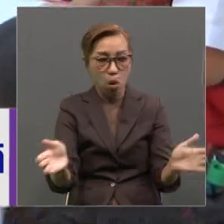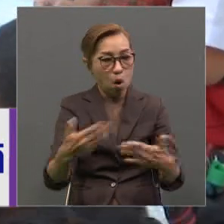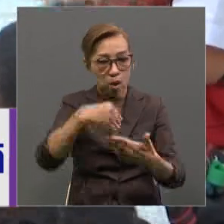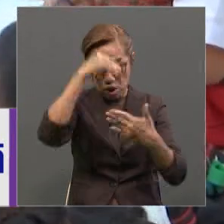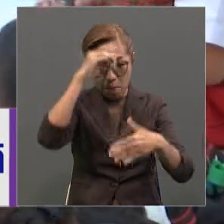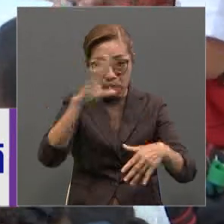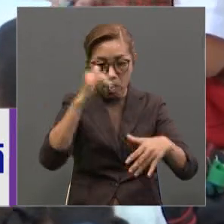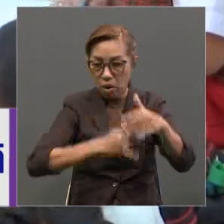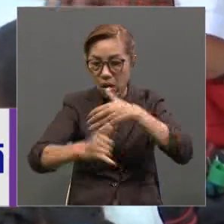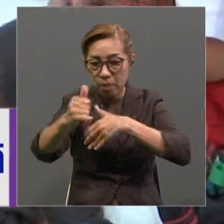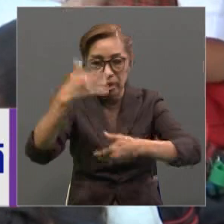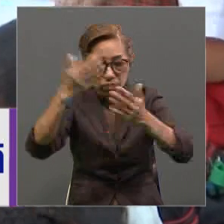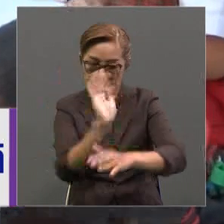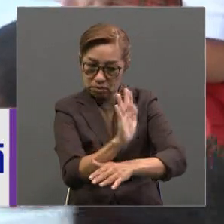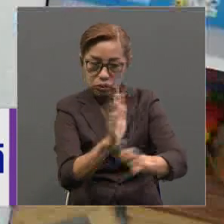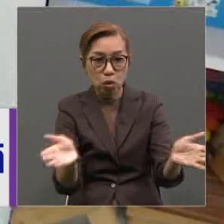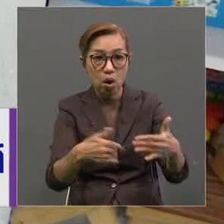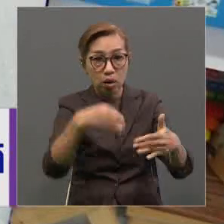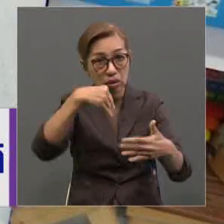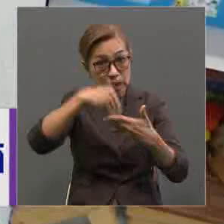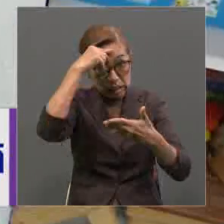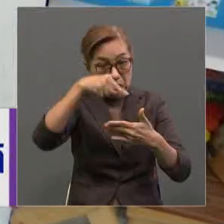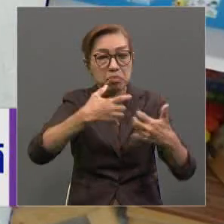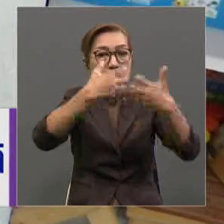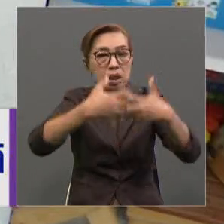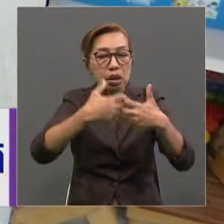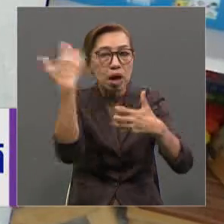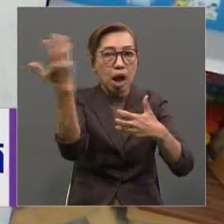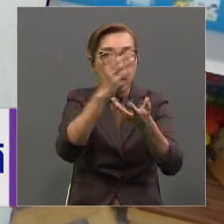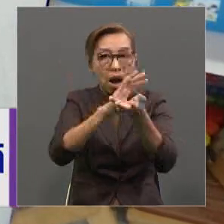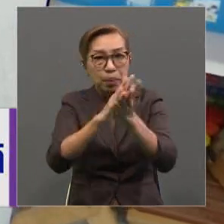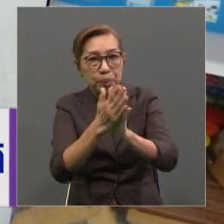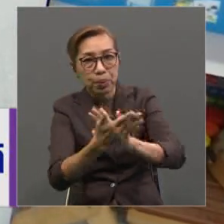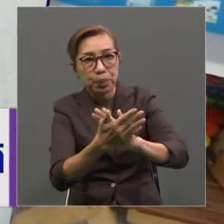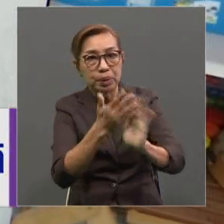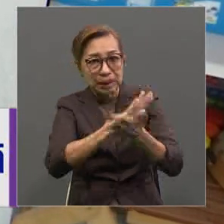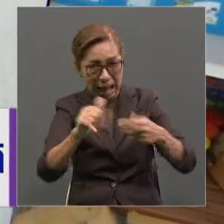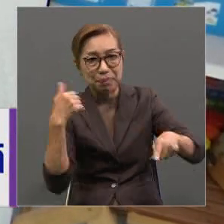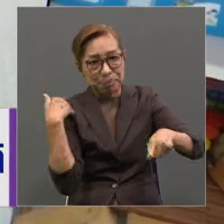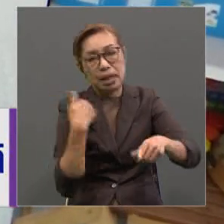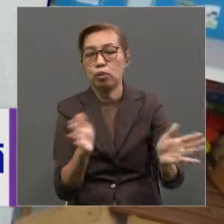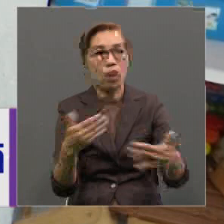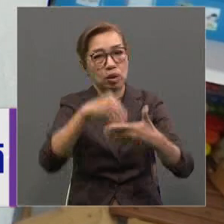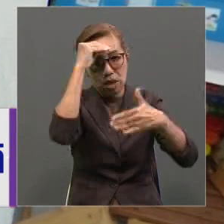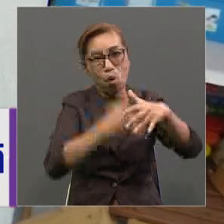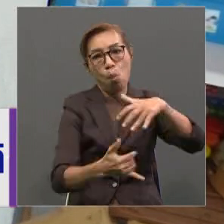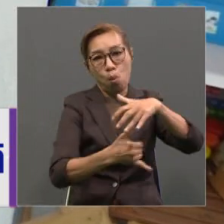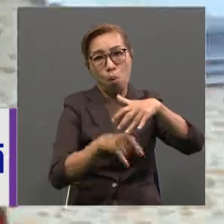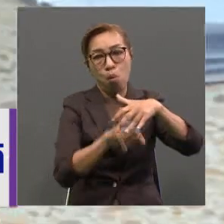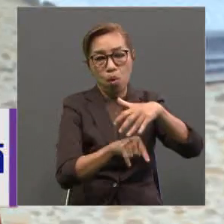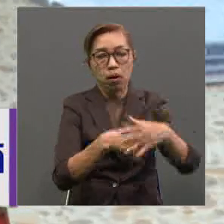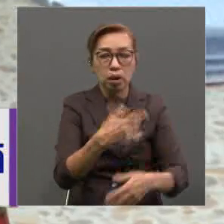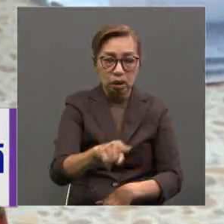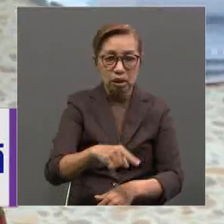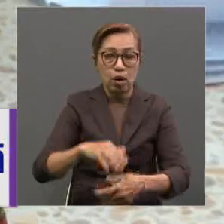และงดกิจกรรมกลางแจ้งเพื่อป้องกันผลกระทบจากฝุ่นละอองนอกจากนี้ครับทางโรงเรียนยังมีการให้ความรู้แก่เด็กเกี่ยวกับเรื่อง